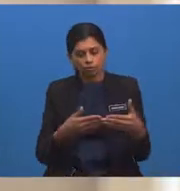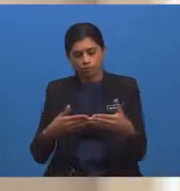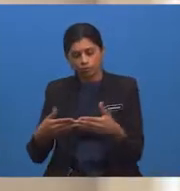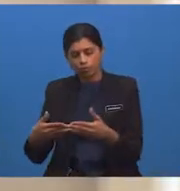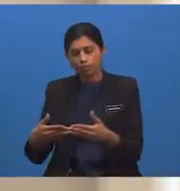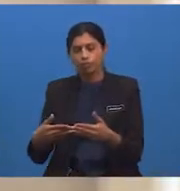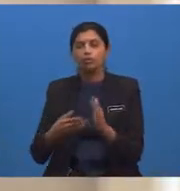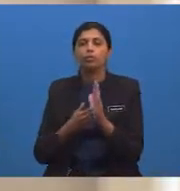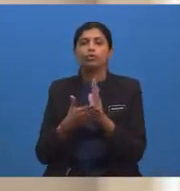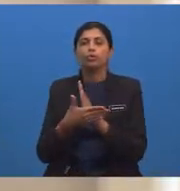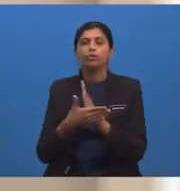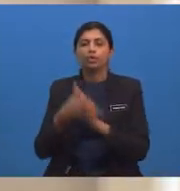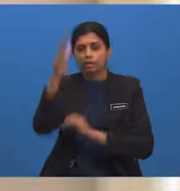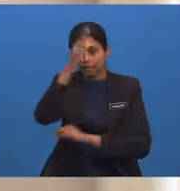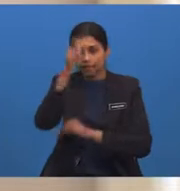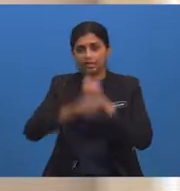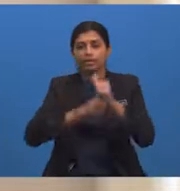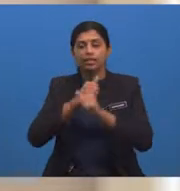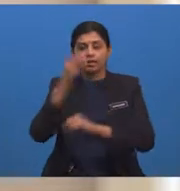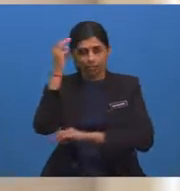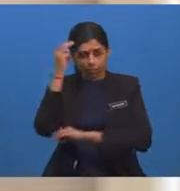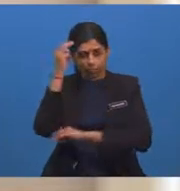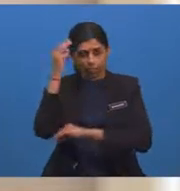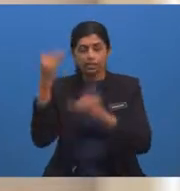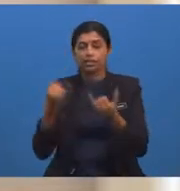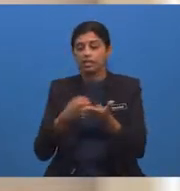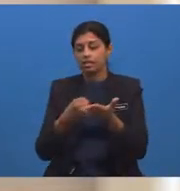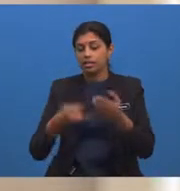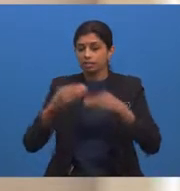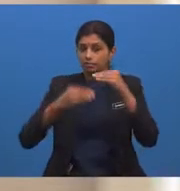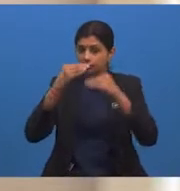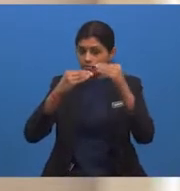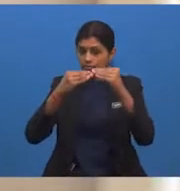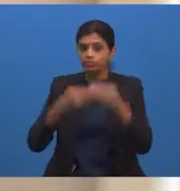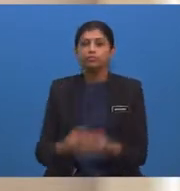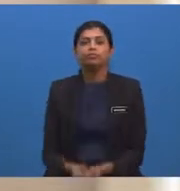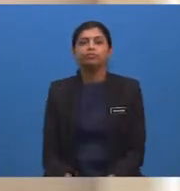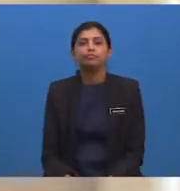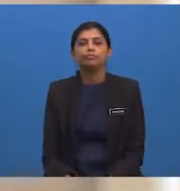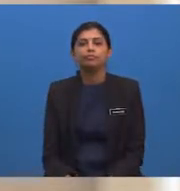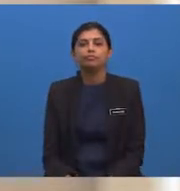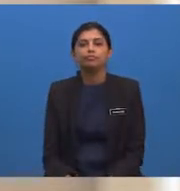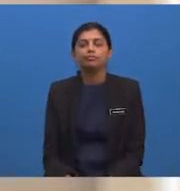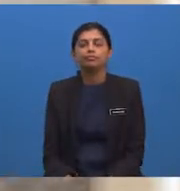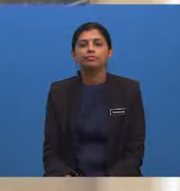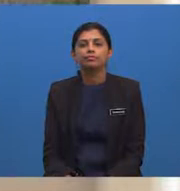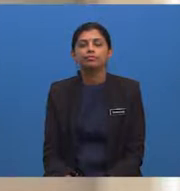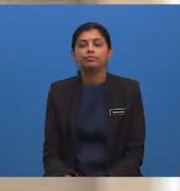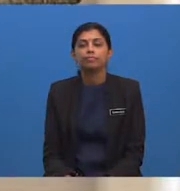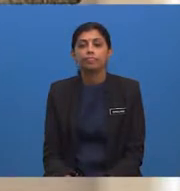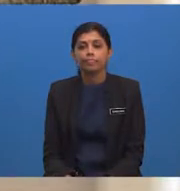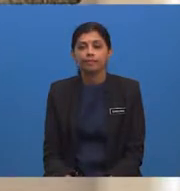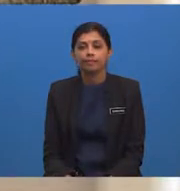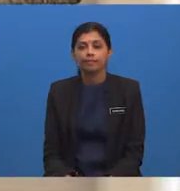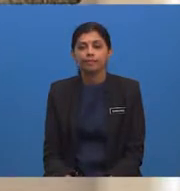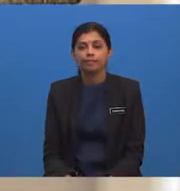Melayu. Aspek terakhir ialah seni bina. Kerajaan alam Melayu terkenal dengan kemahiran dalam